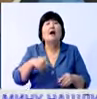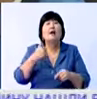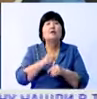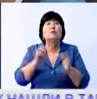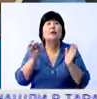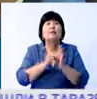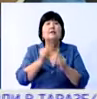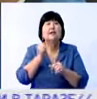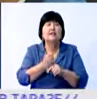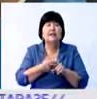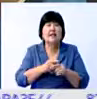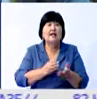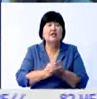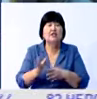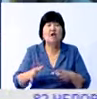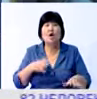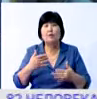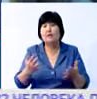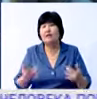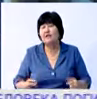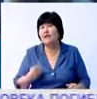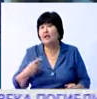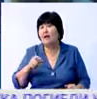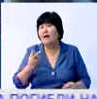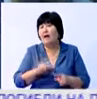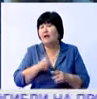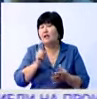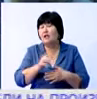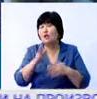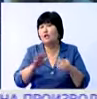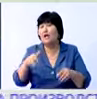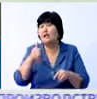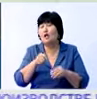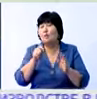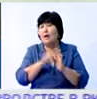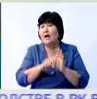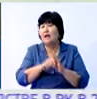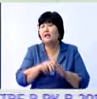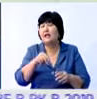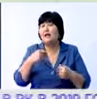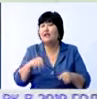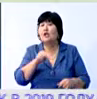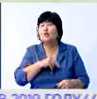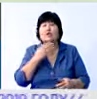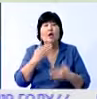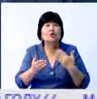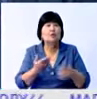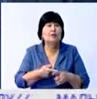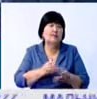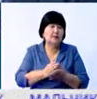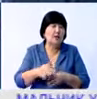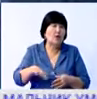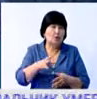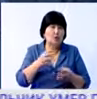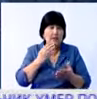послании сделано модернизации системы подготовки востребованных кадров она должна строиться на основе анализа рынка труда спроса в этом направлении в регионе